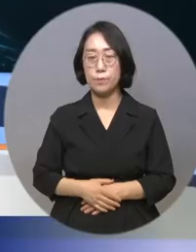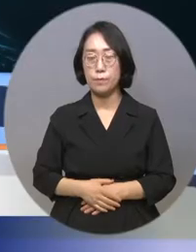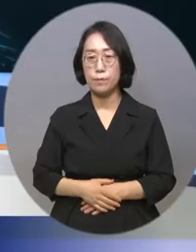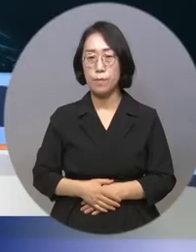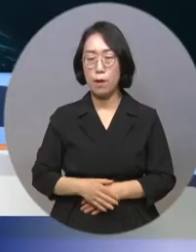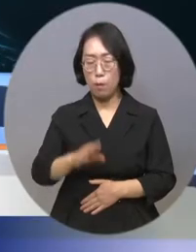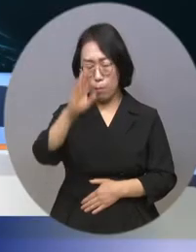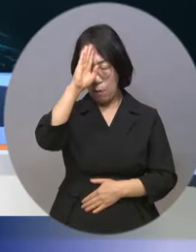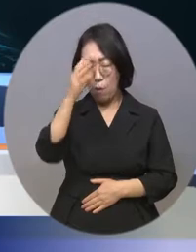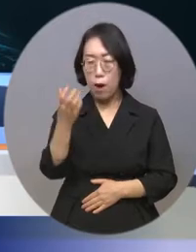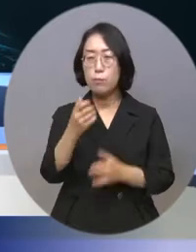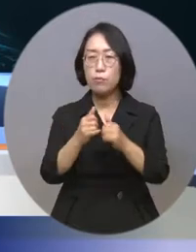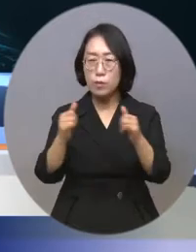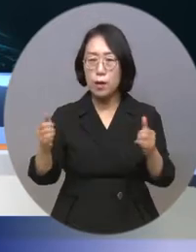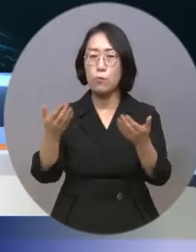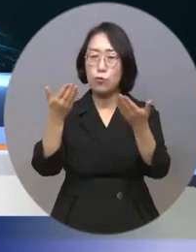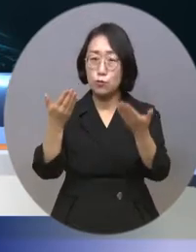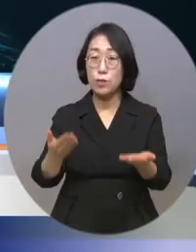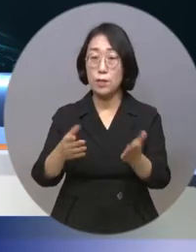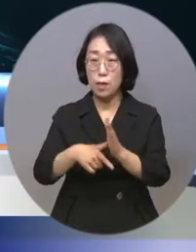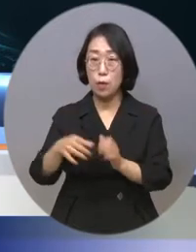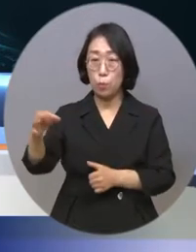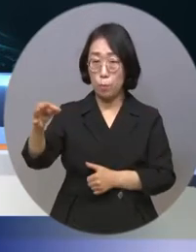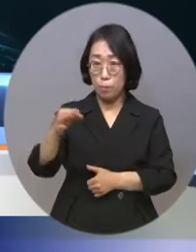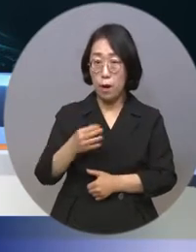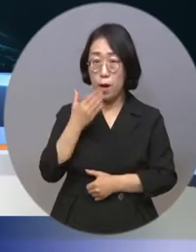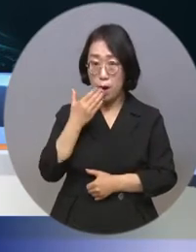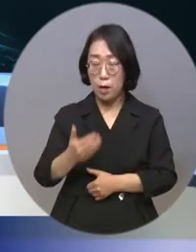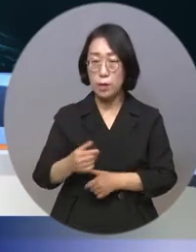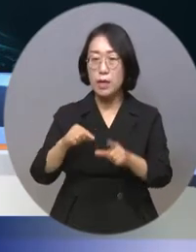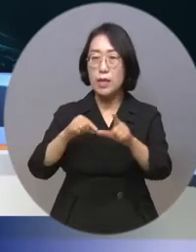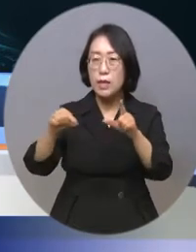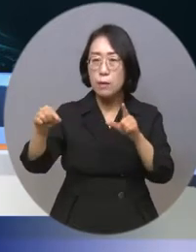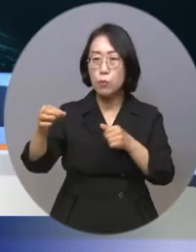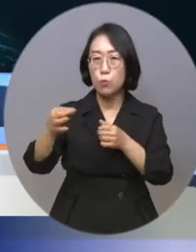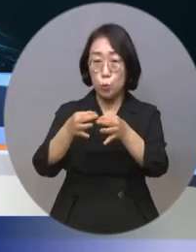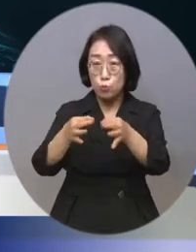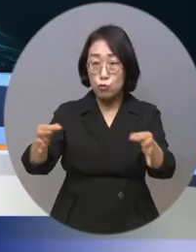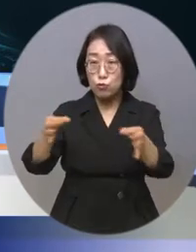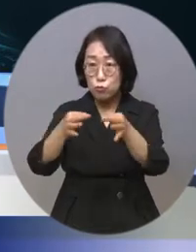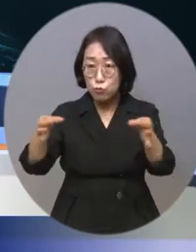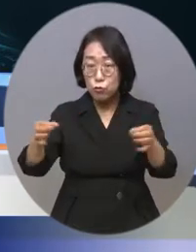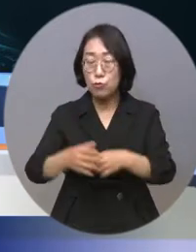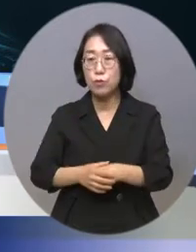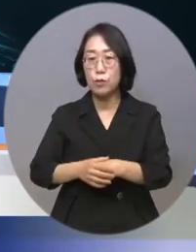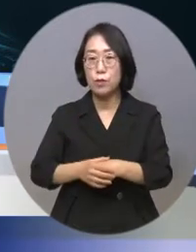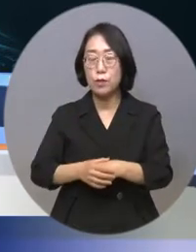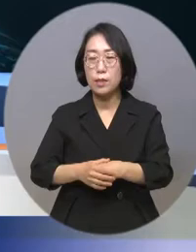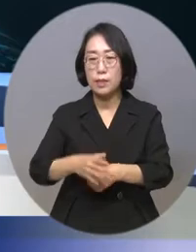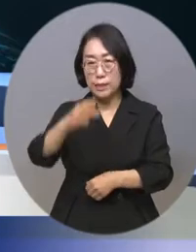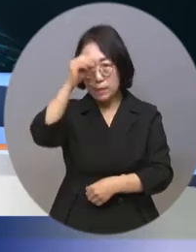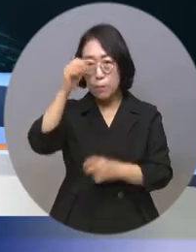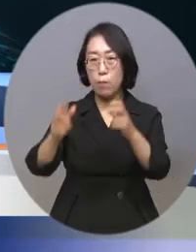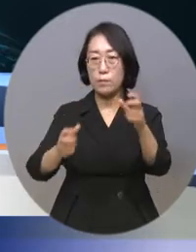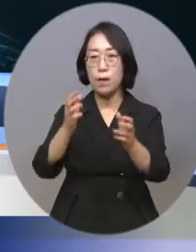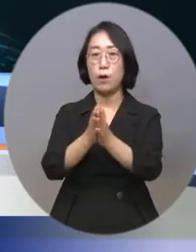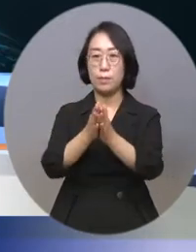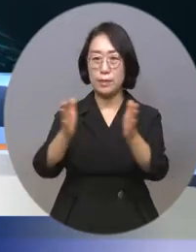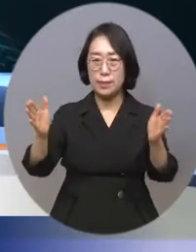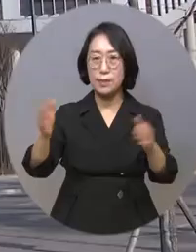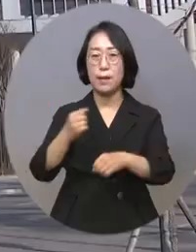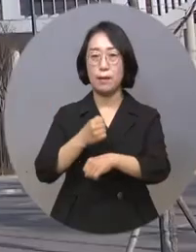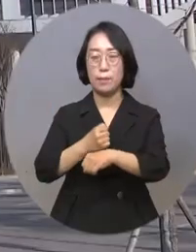아픈 근로자가 쉬면서 치료받을 수 있도록 소득 일부를 보전해주는 상병수당 시범사업이 실시됩니다.